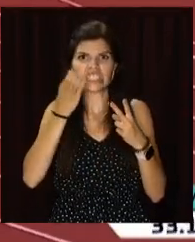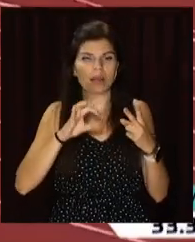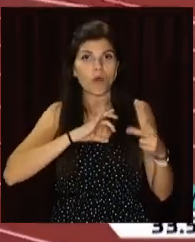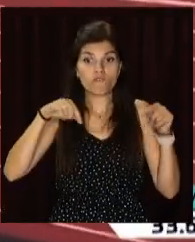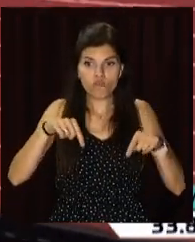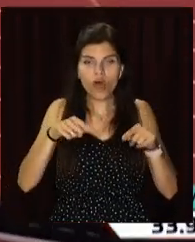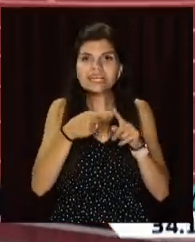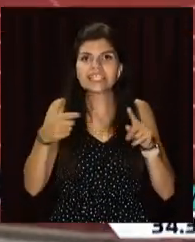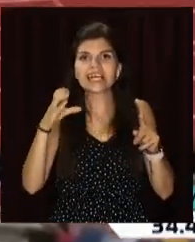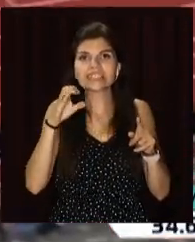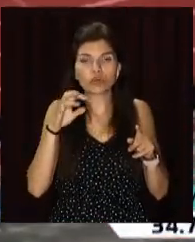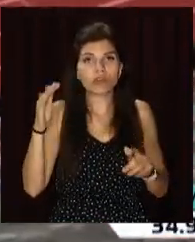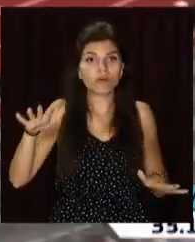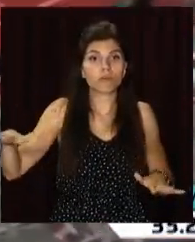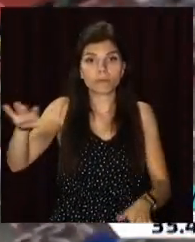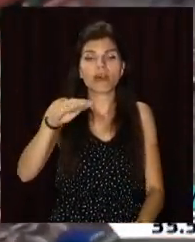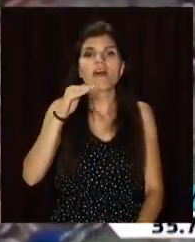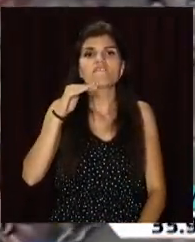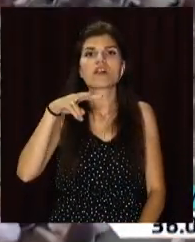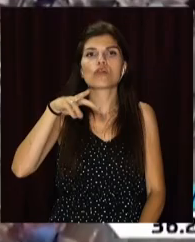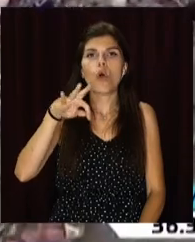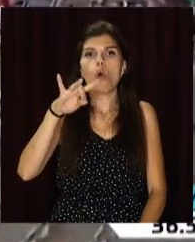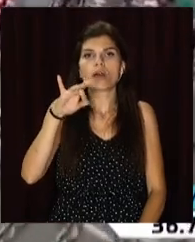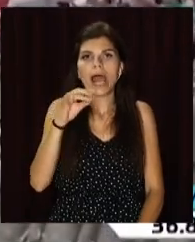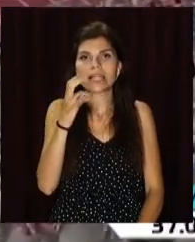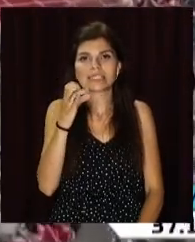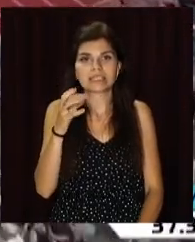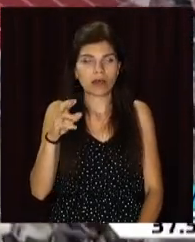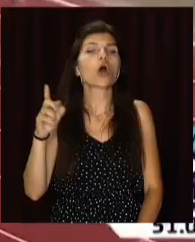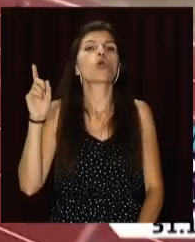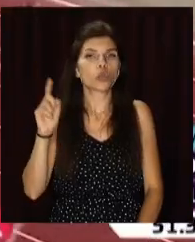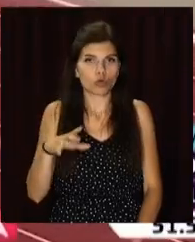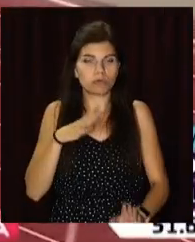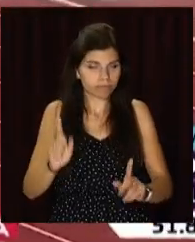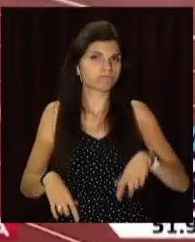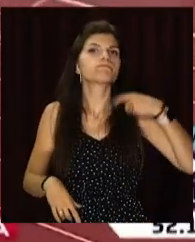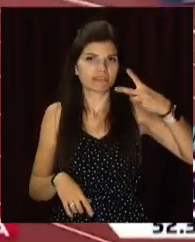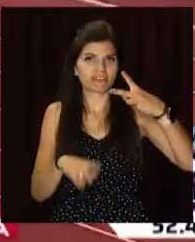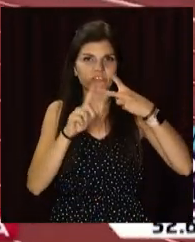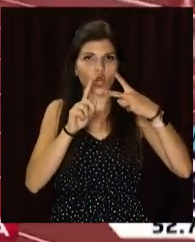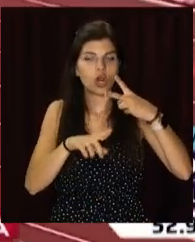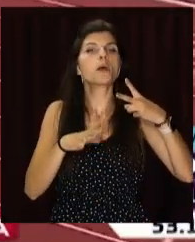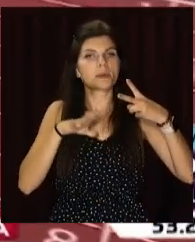цьому сезоні. У Флоренції на одному з етапів ліги вона також піднялася на другу сходинку.